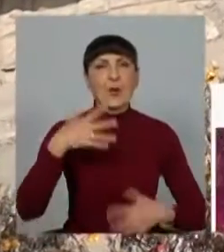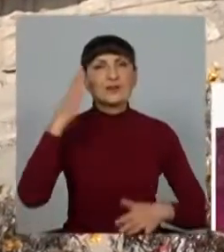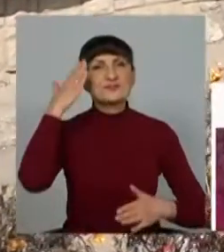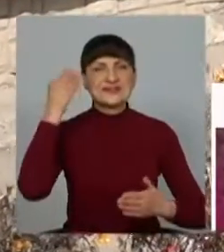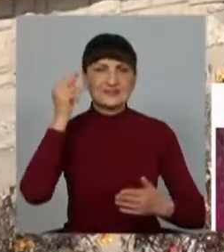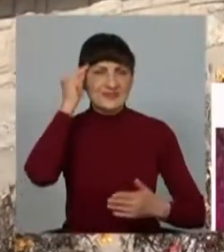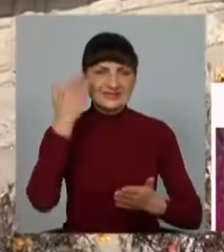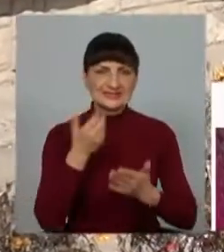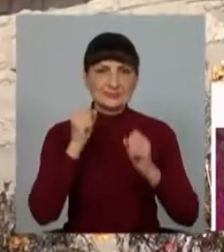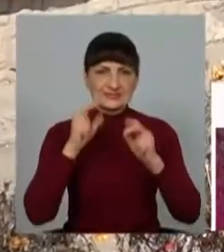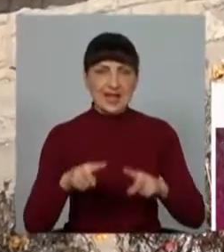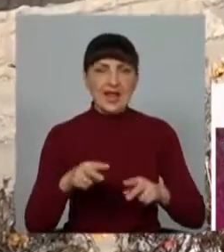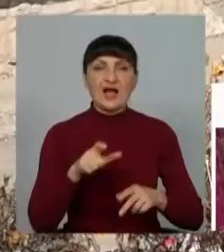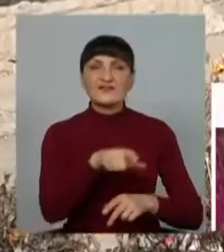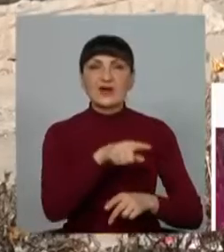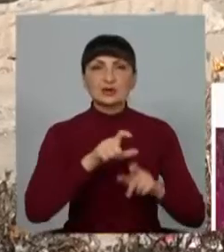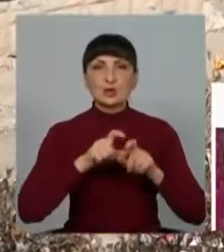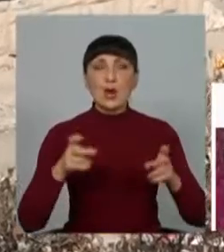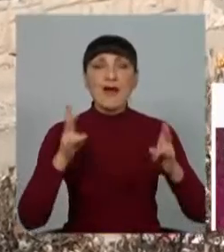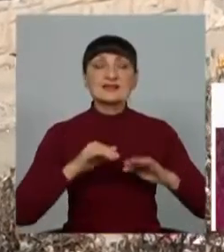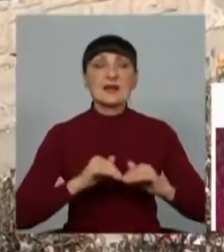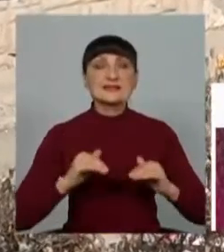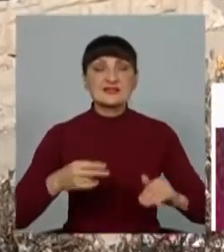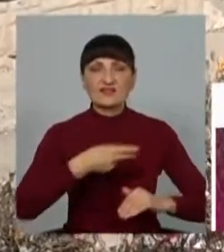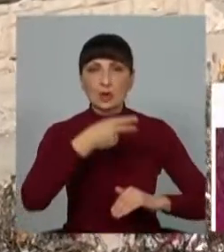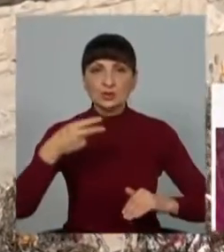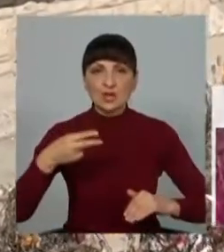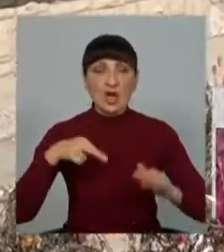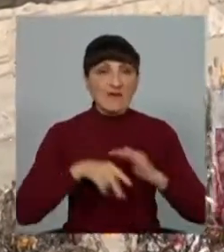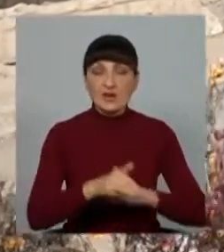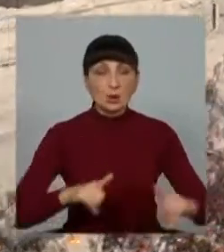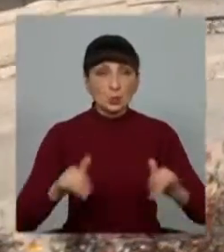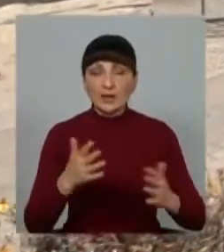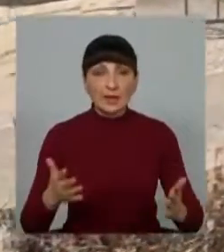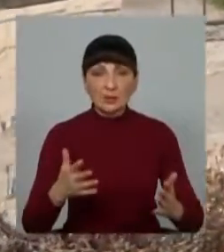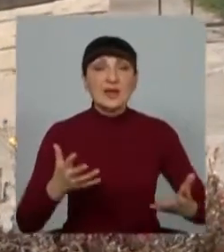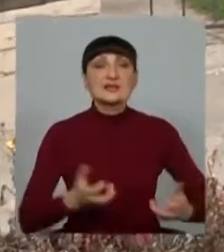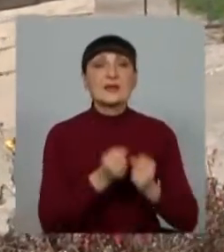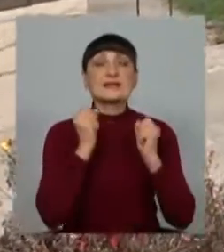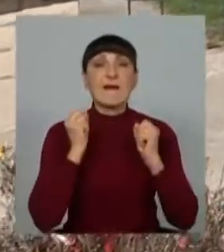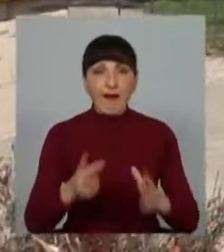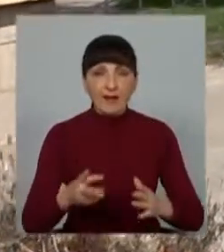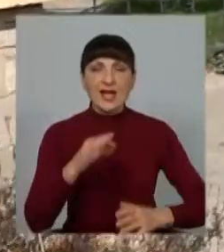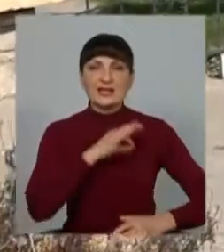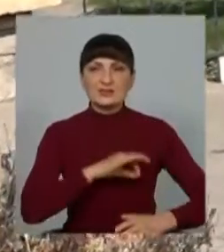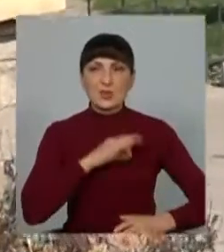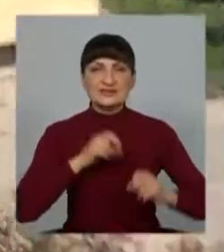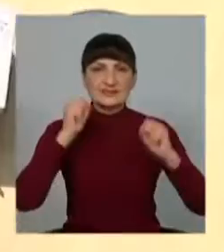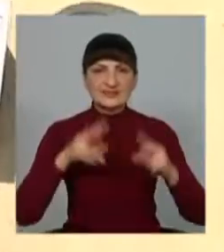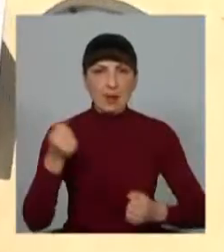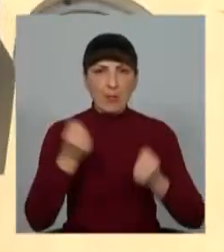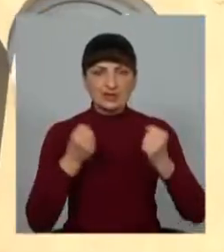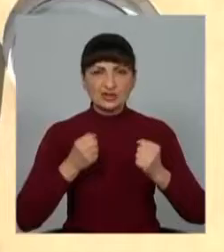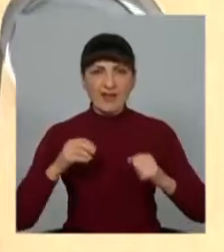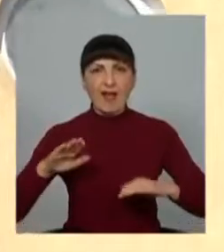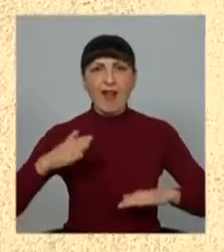время пожара на втором этаже школы остались дети. Выход заблокирован, бежать некуда. Для спасения школьников используют автолестницу.